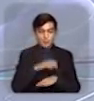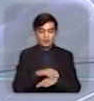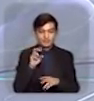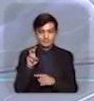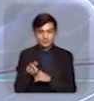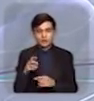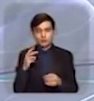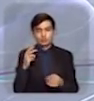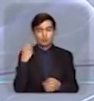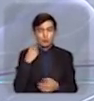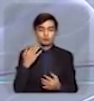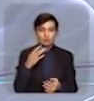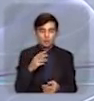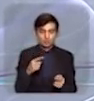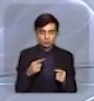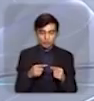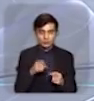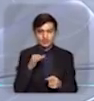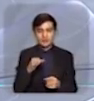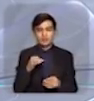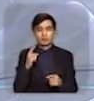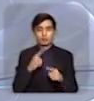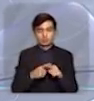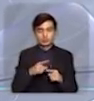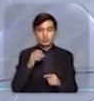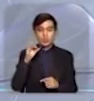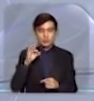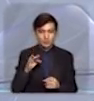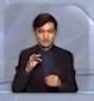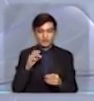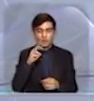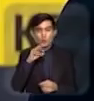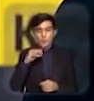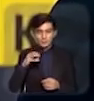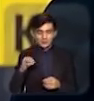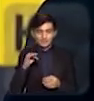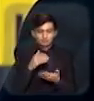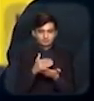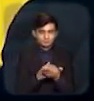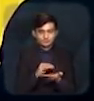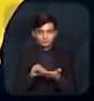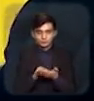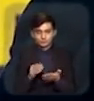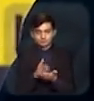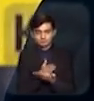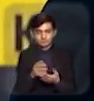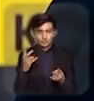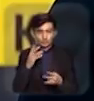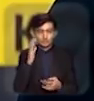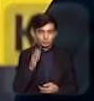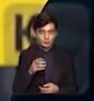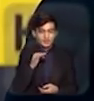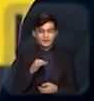құнын, үстеме пайызын, қосымша комиссияларын жеке-жеке етіп арнайы жарнамаға жазып беруге міндеттеледі. Бұл ақпаратпен